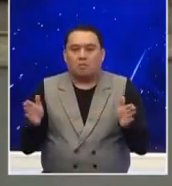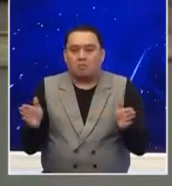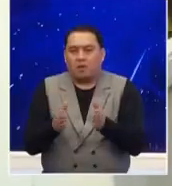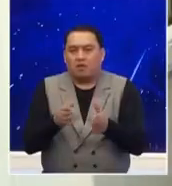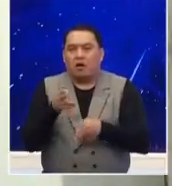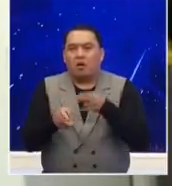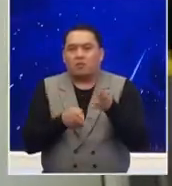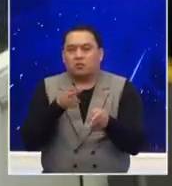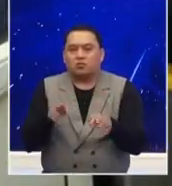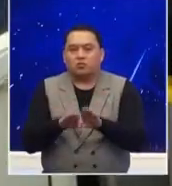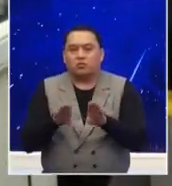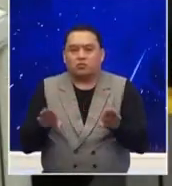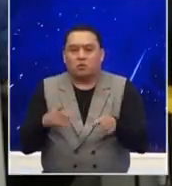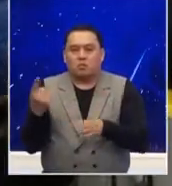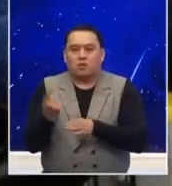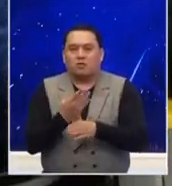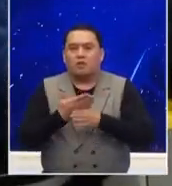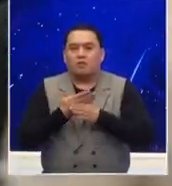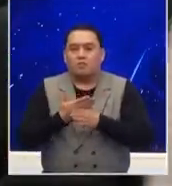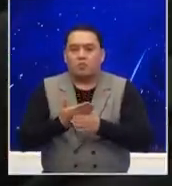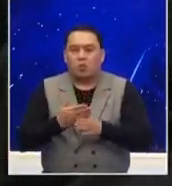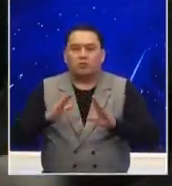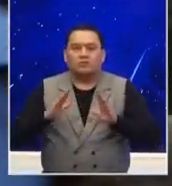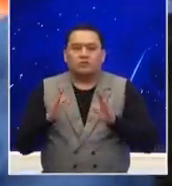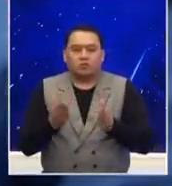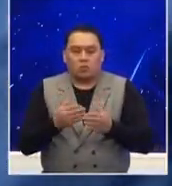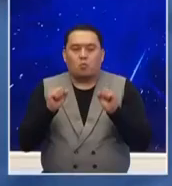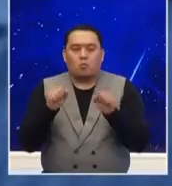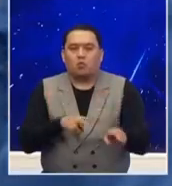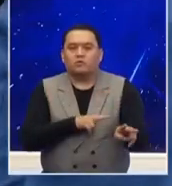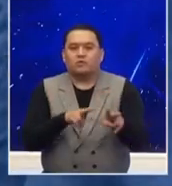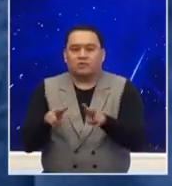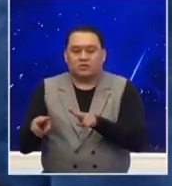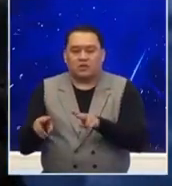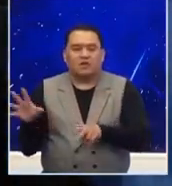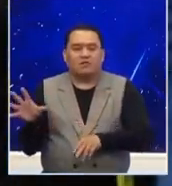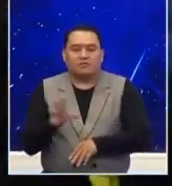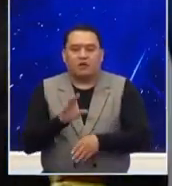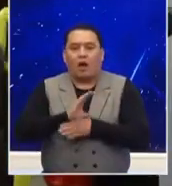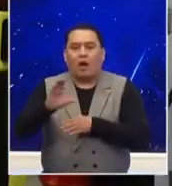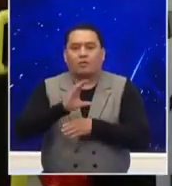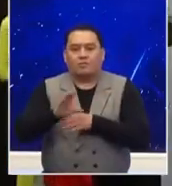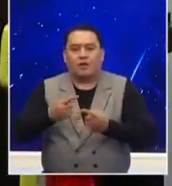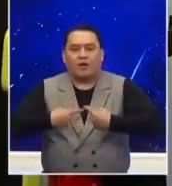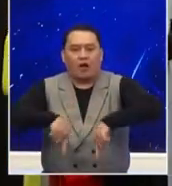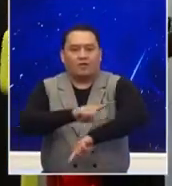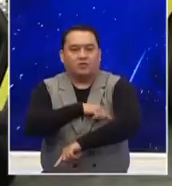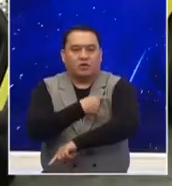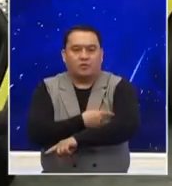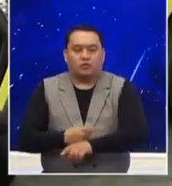не способны оказать комплексную первую помощь. А за состоянием пациента можно следить дистанционно. Все данные отправляются в объекты